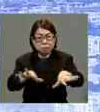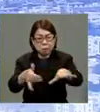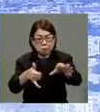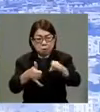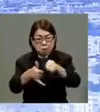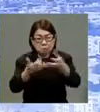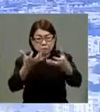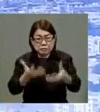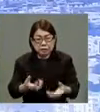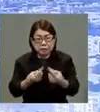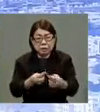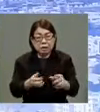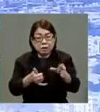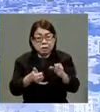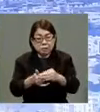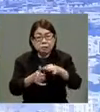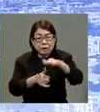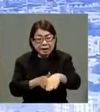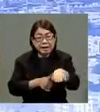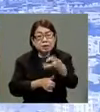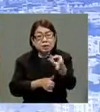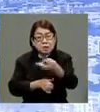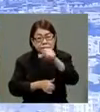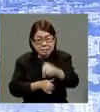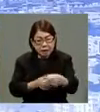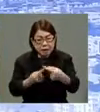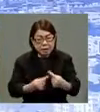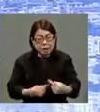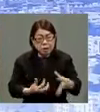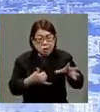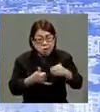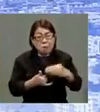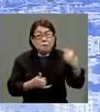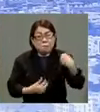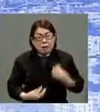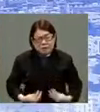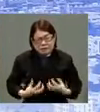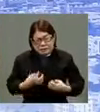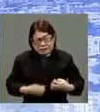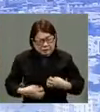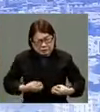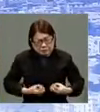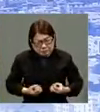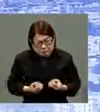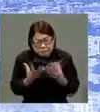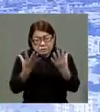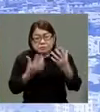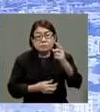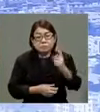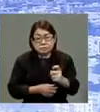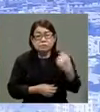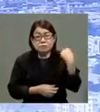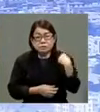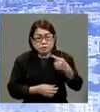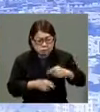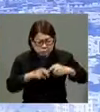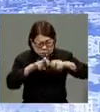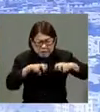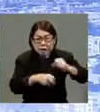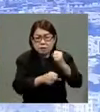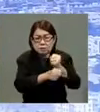ถึงแม้จำนวนน้อยแต่ว่าอาการหนักถึงเสียชีวิตก็ต้องรีบเข้าไปศึกษาแล้วก็วิเคราะห์วิจัยกันเพราะฉะนั้นไม่แปลกครับที่เร